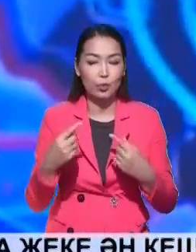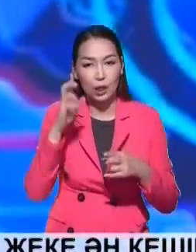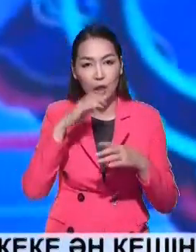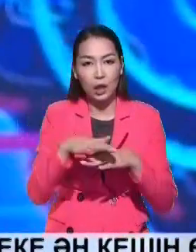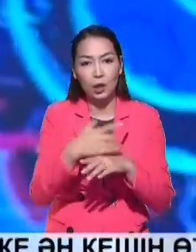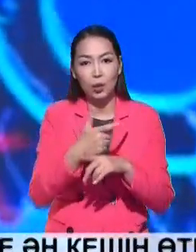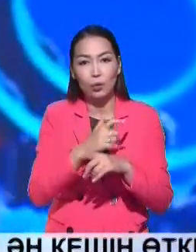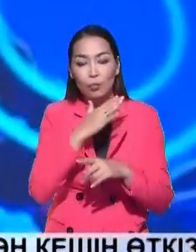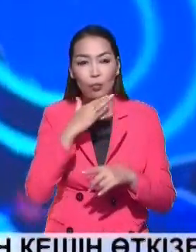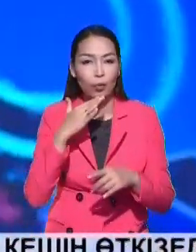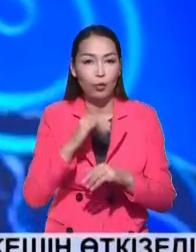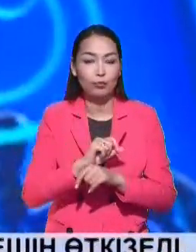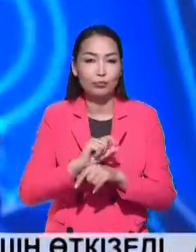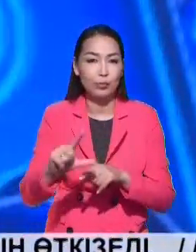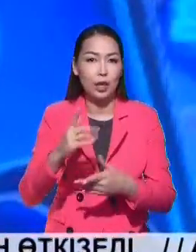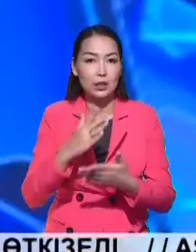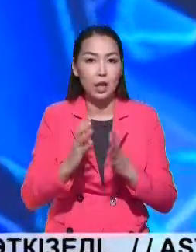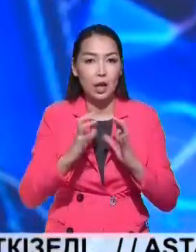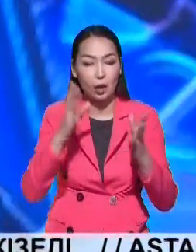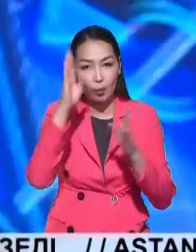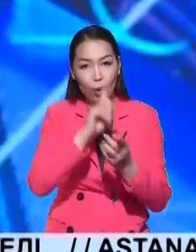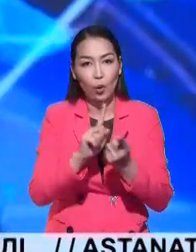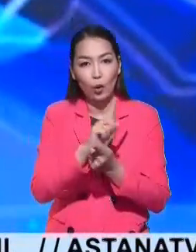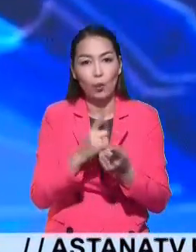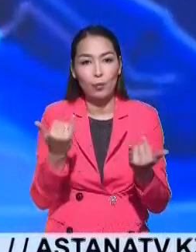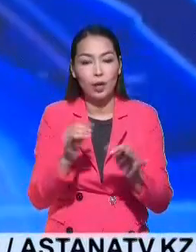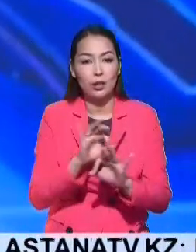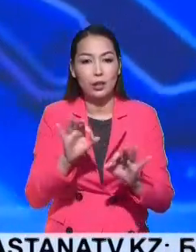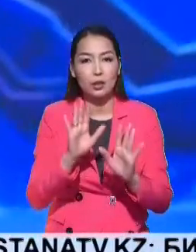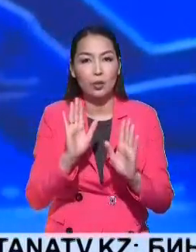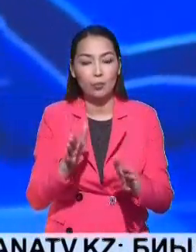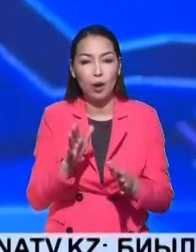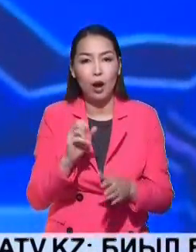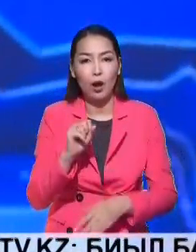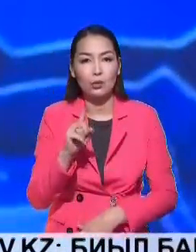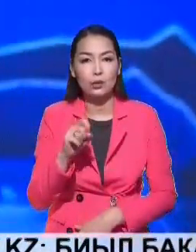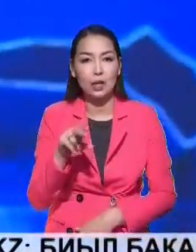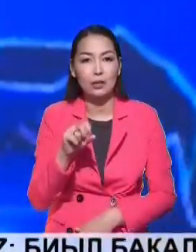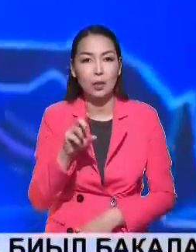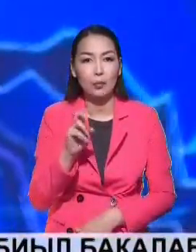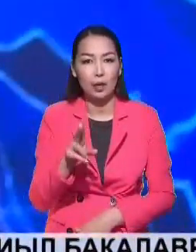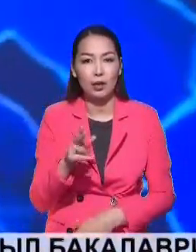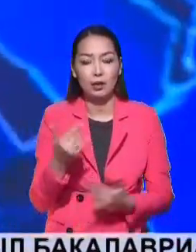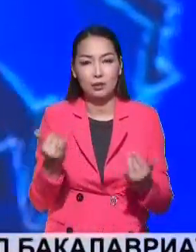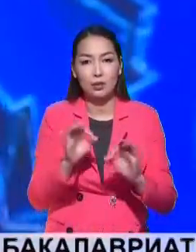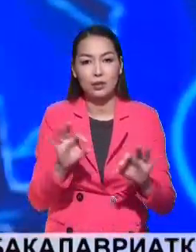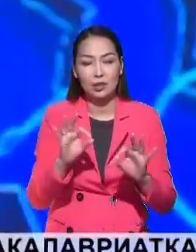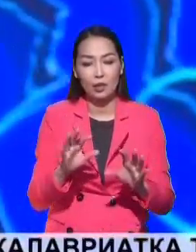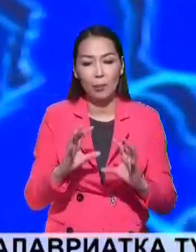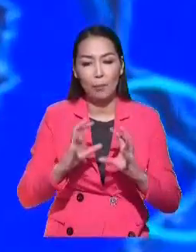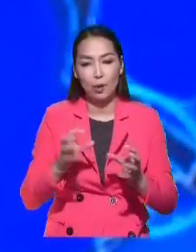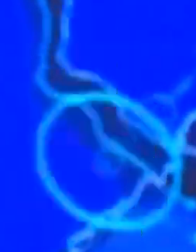саны артып жатыр. Әлемдегі климаттық өзгерістер туралы толығырақ әріптесім Аружан Затабек жалғастырады. Эфирде жер жаһан